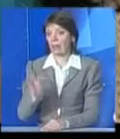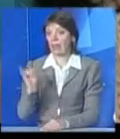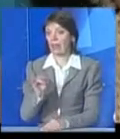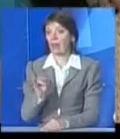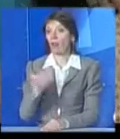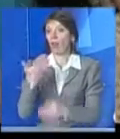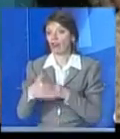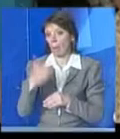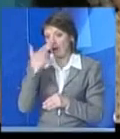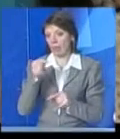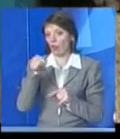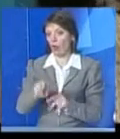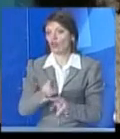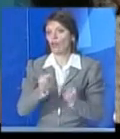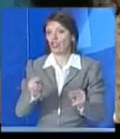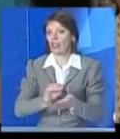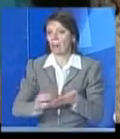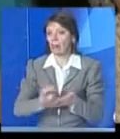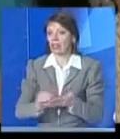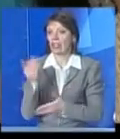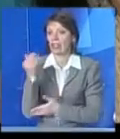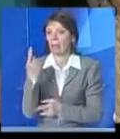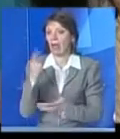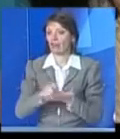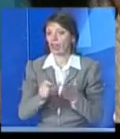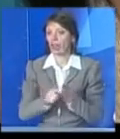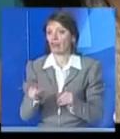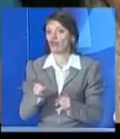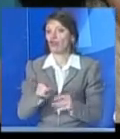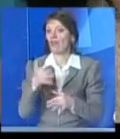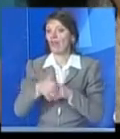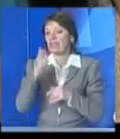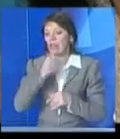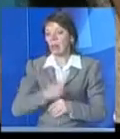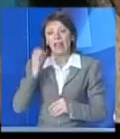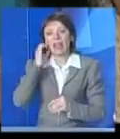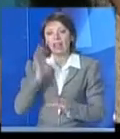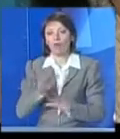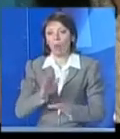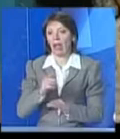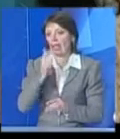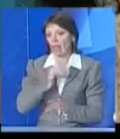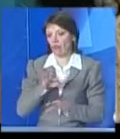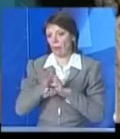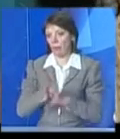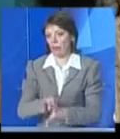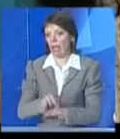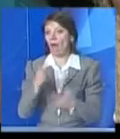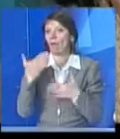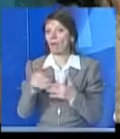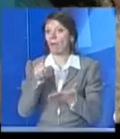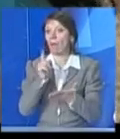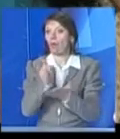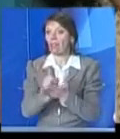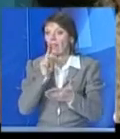ми вже привикли до того, що вчитель пише в щоденнику дитині в 1 класі, що вона там себе нечемно веде, що не слухається. Але ж хто має підказати мамі? Мама